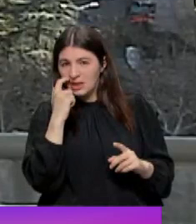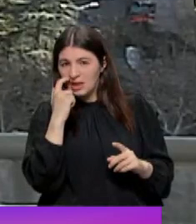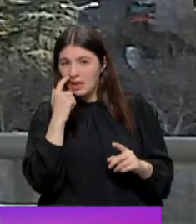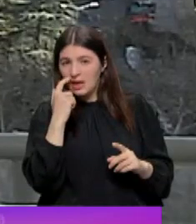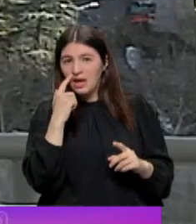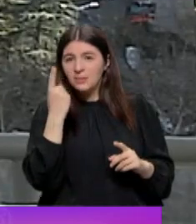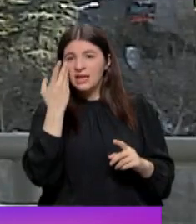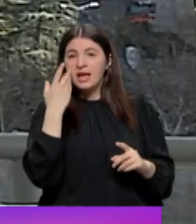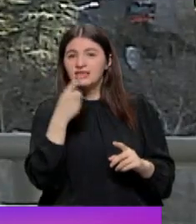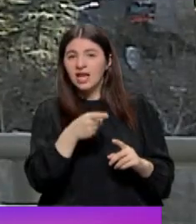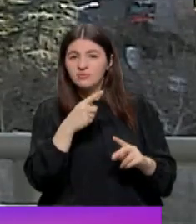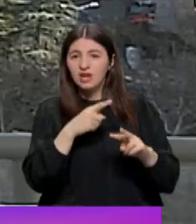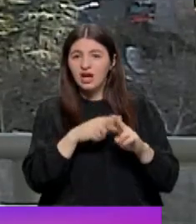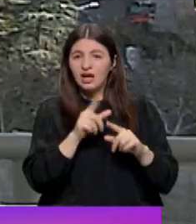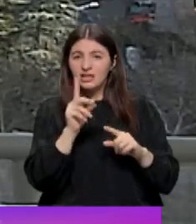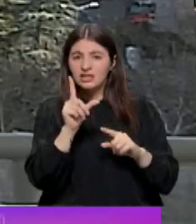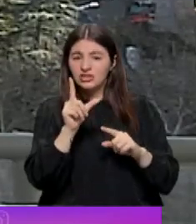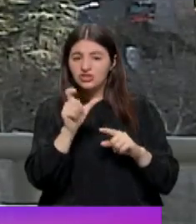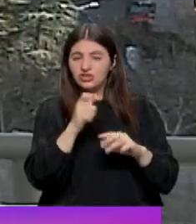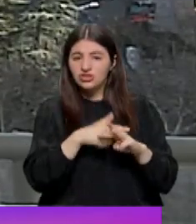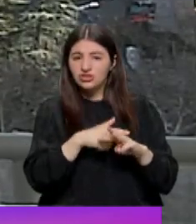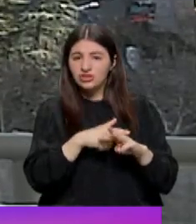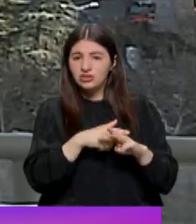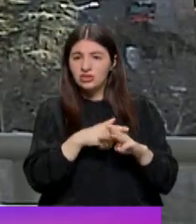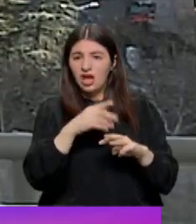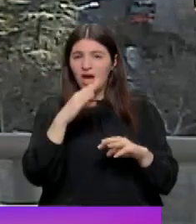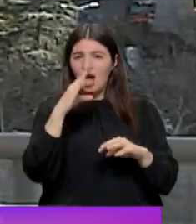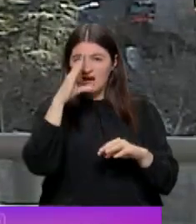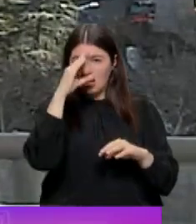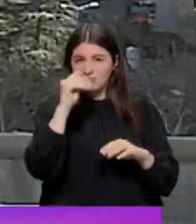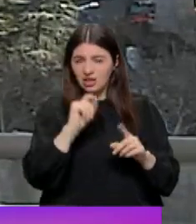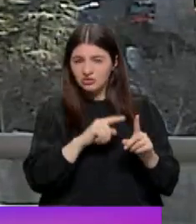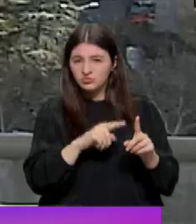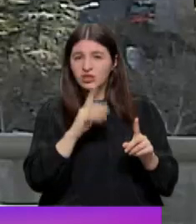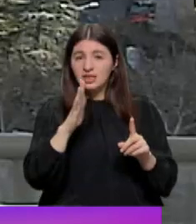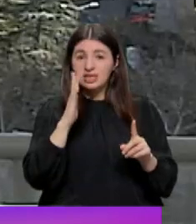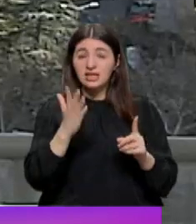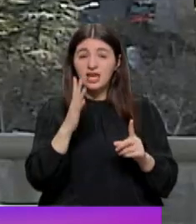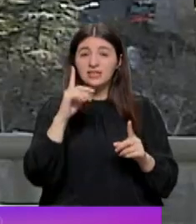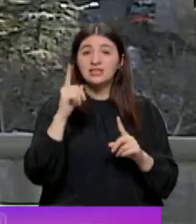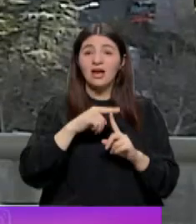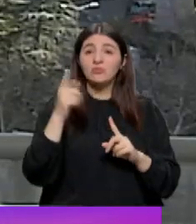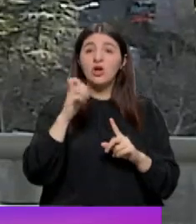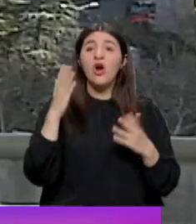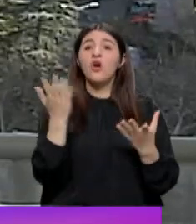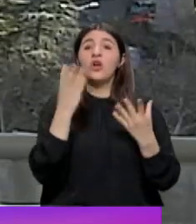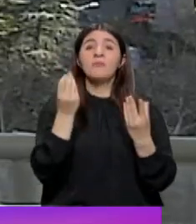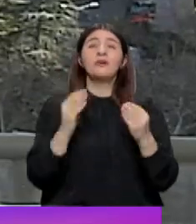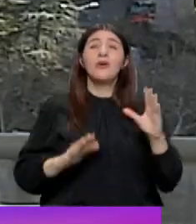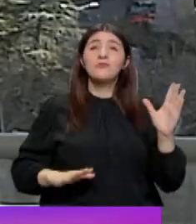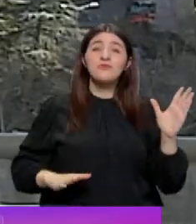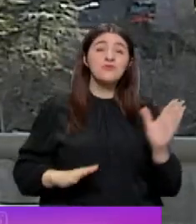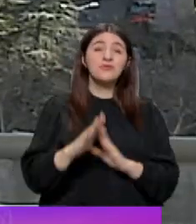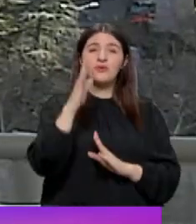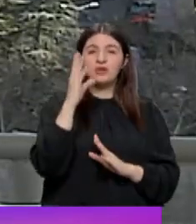Bir izleyicimiz Alice Kaptan yazmış. Hatta Temmuz ayında öyle bir uçacaktık